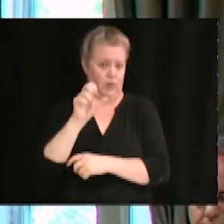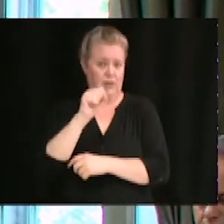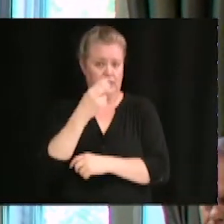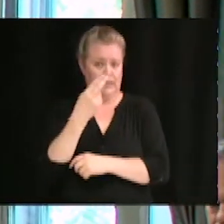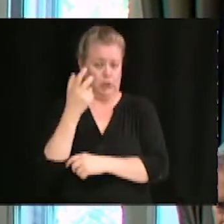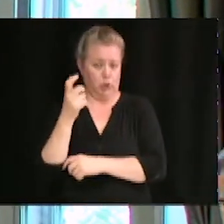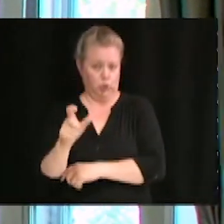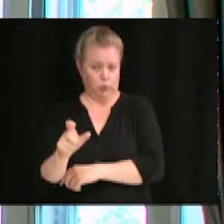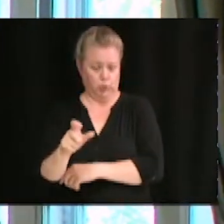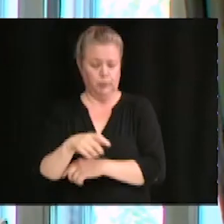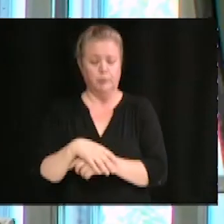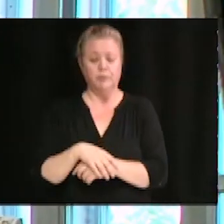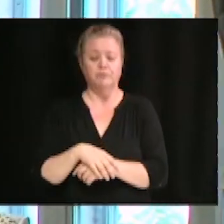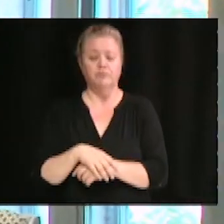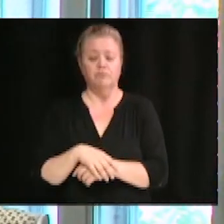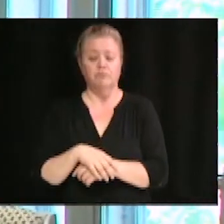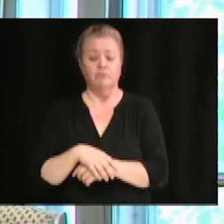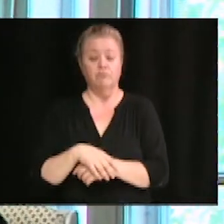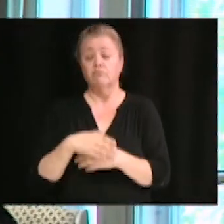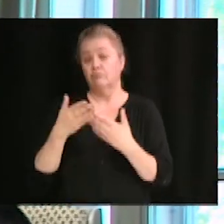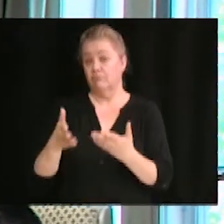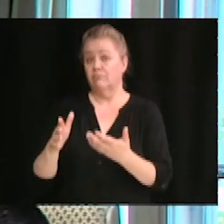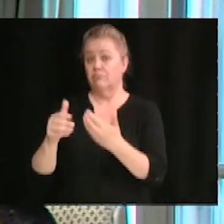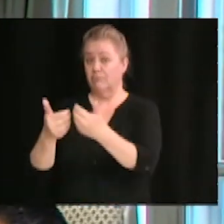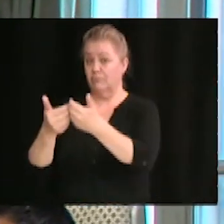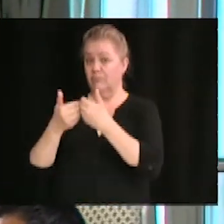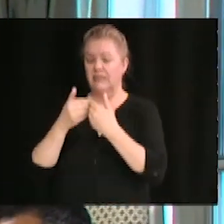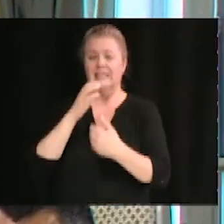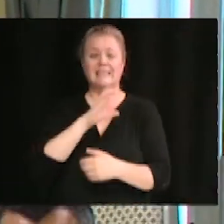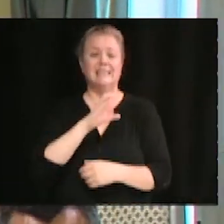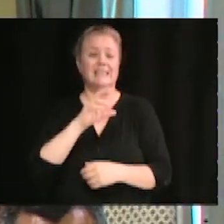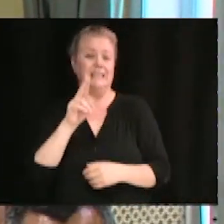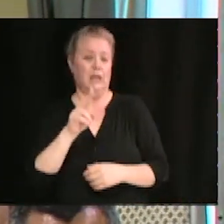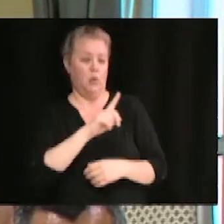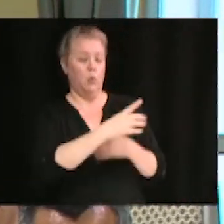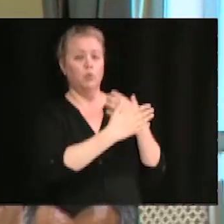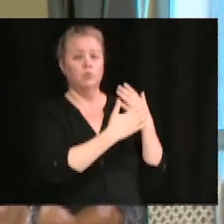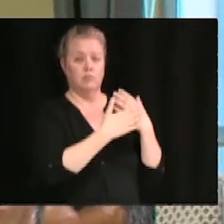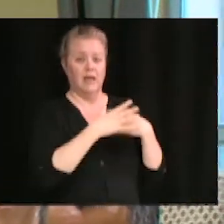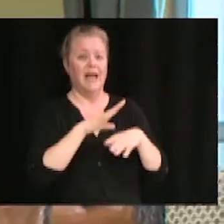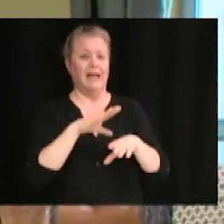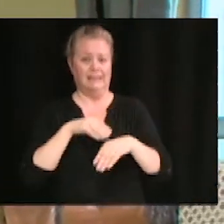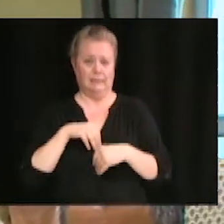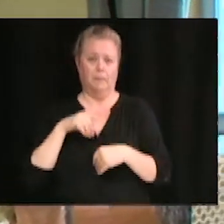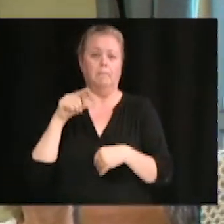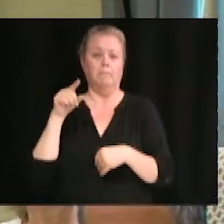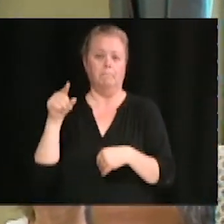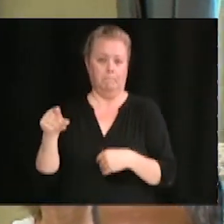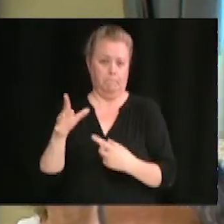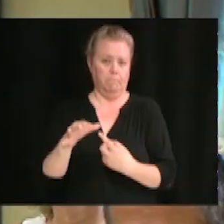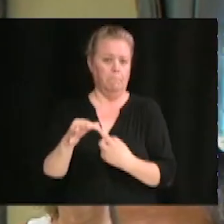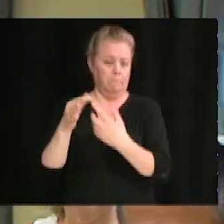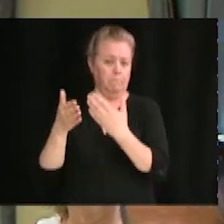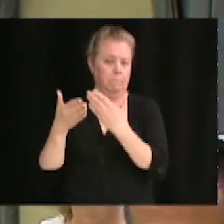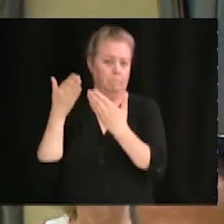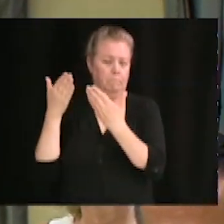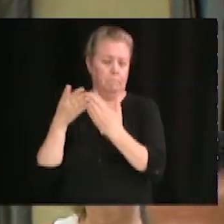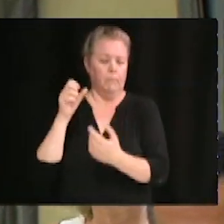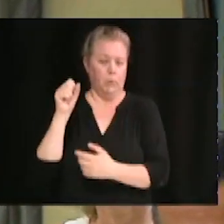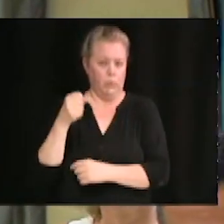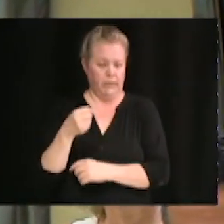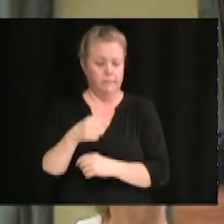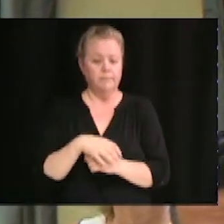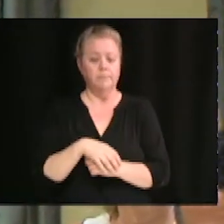cette demande, le CCU recommande d'accorder les dérogations mineures telles qu'elles ont été formulées.